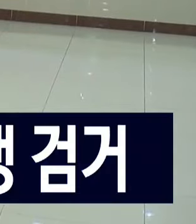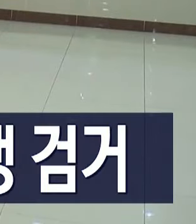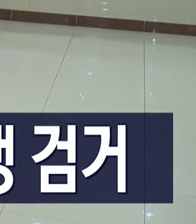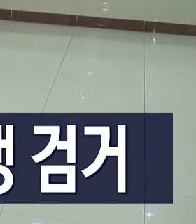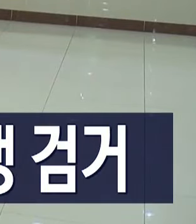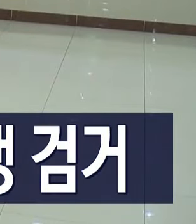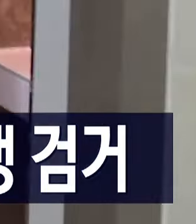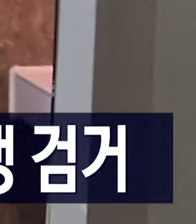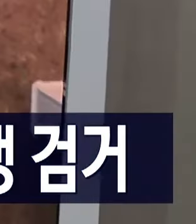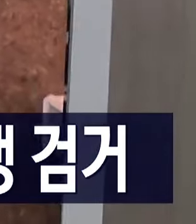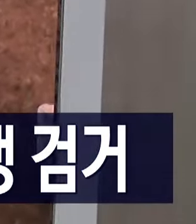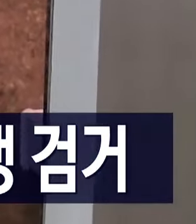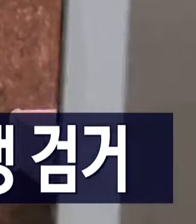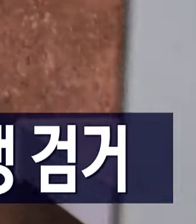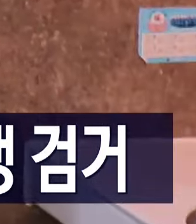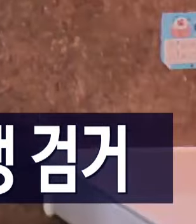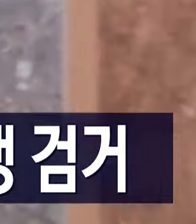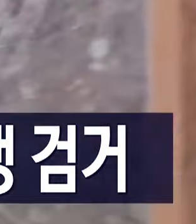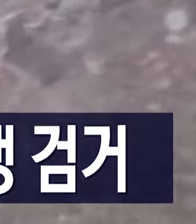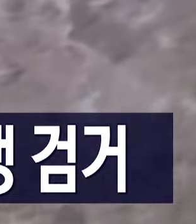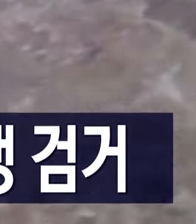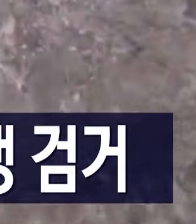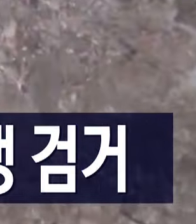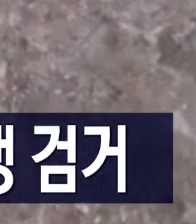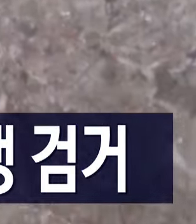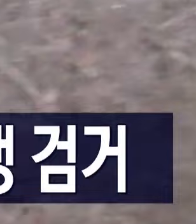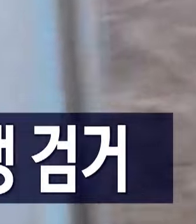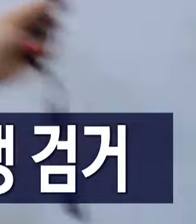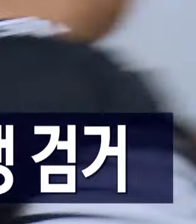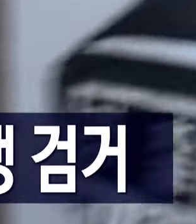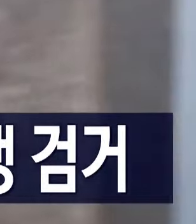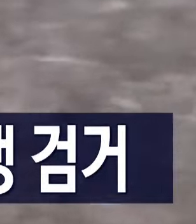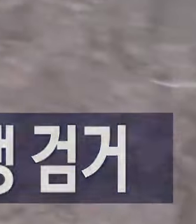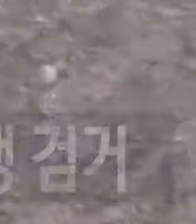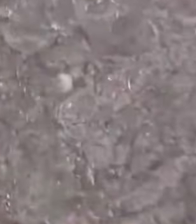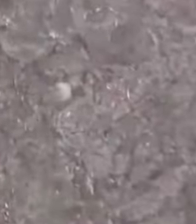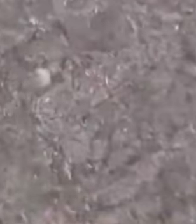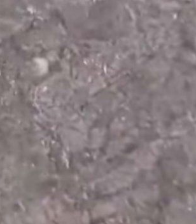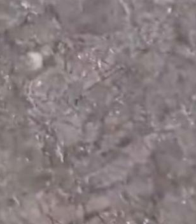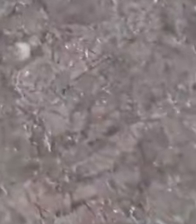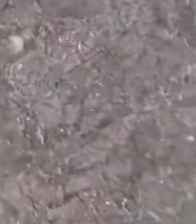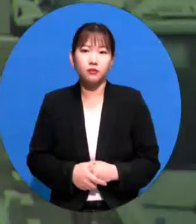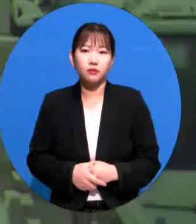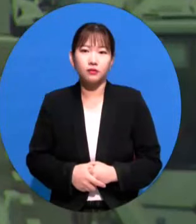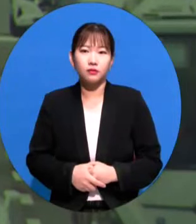여자 화장실에 휴대폰을 숨겨놓고 몰래 녹화를 하려던 20대 대학생이 경찰에 붙잡혔습니다.